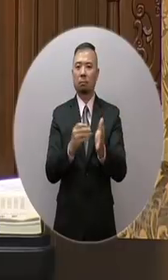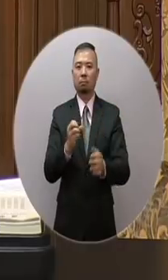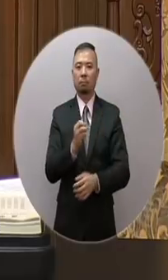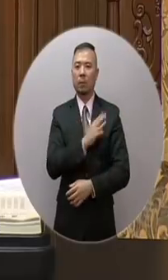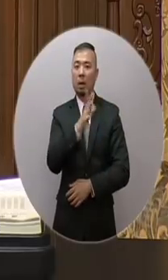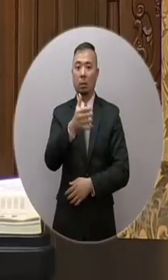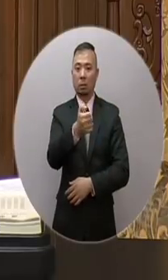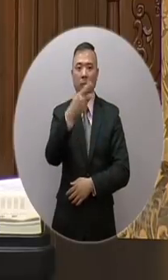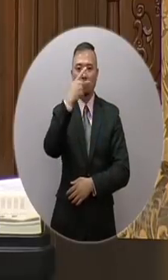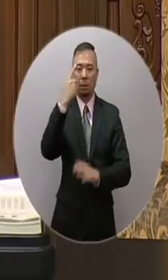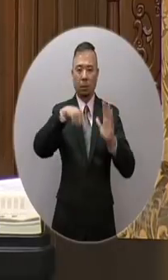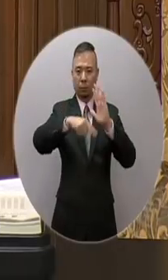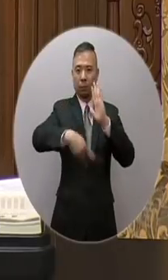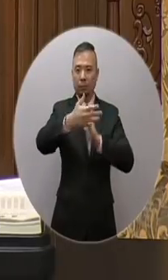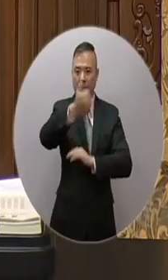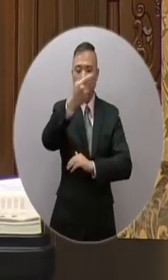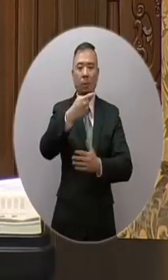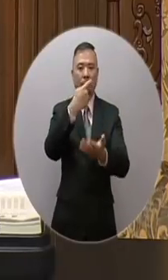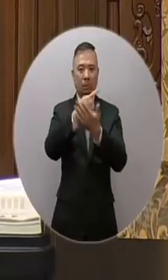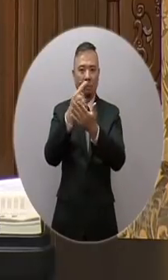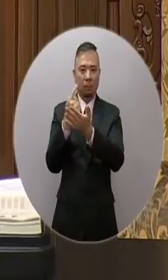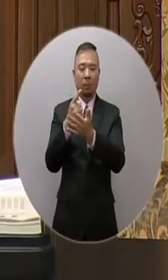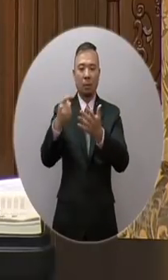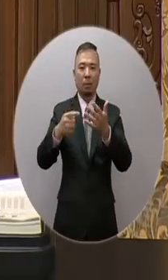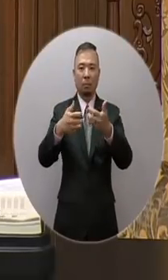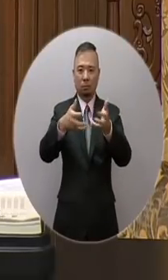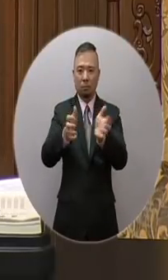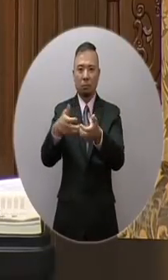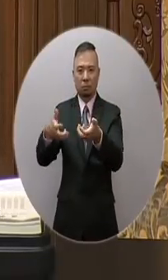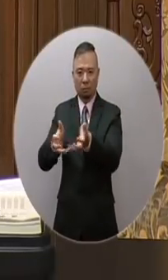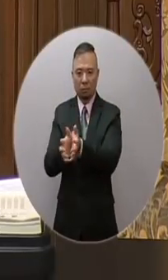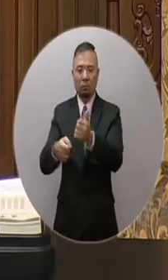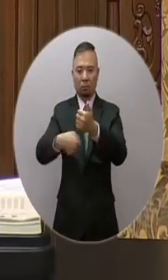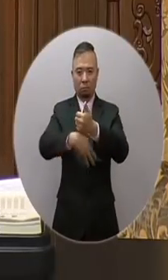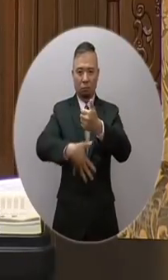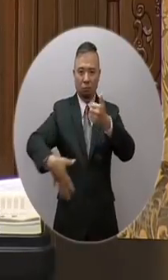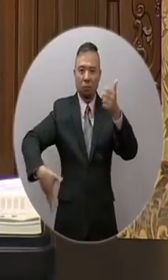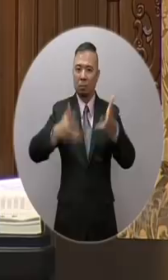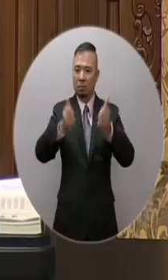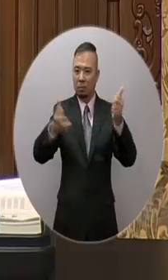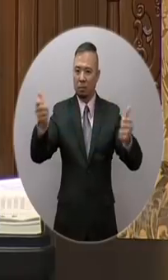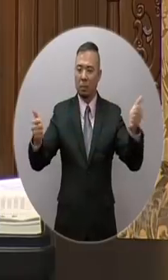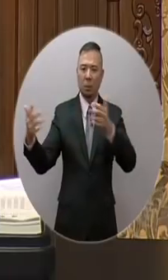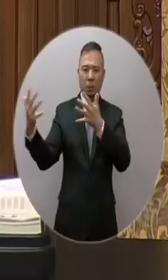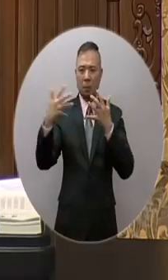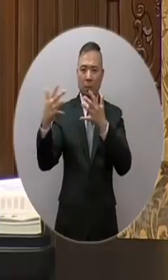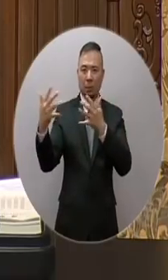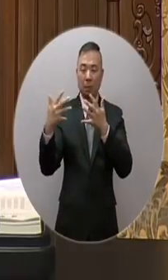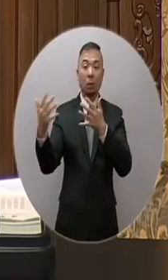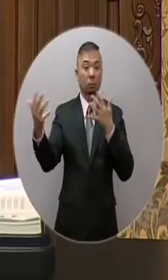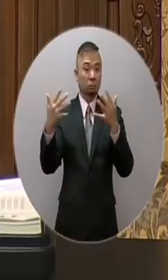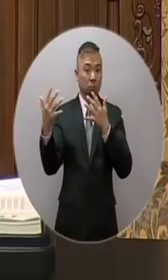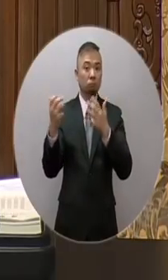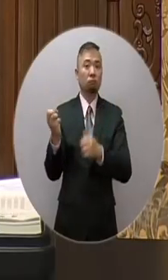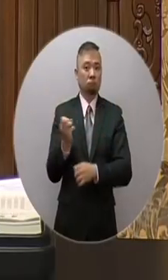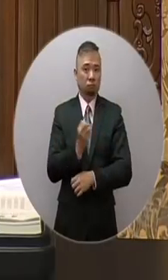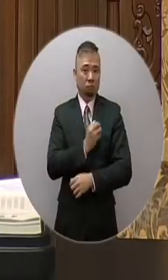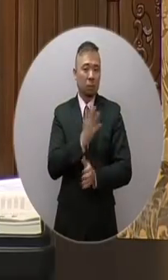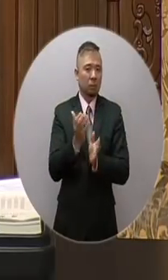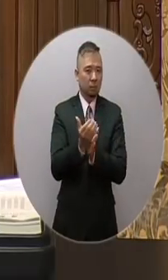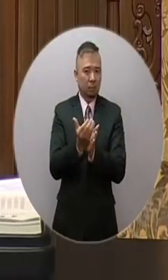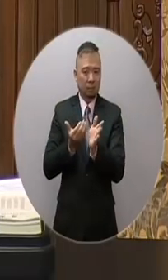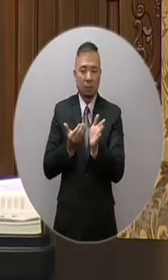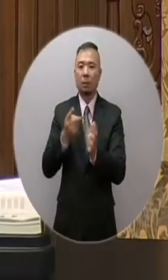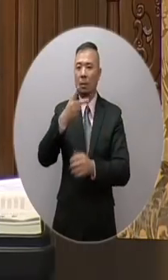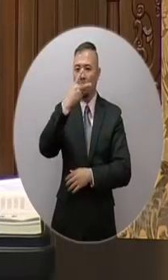院长及各部会首长列席答询。在质询结束之前，再请赖